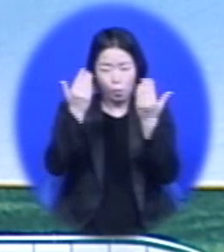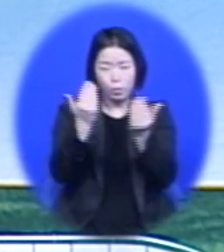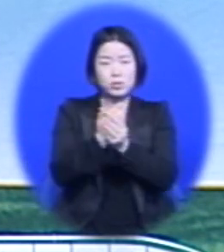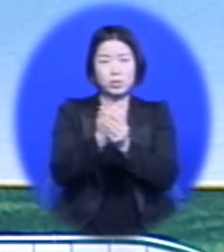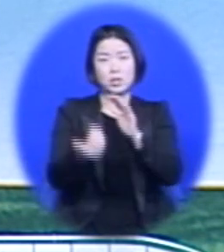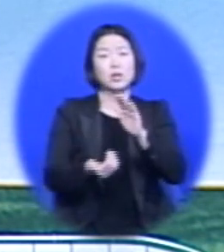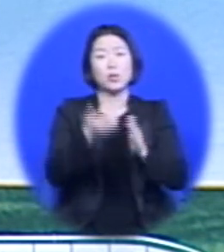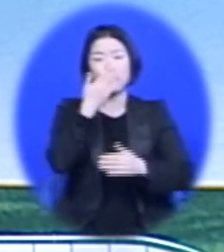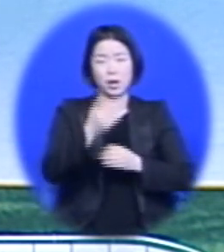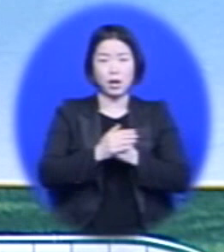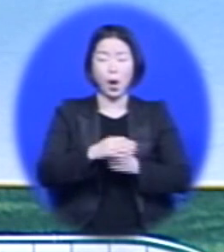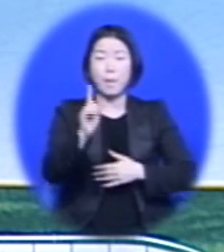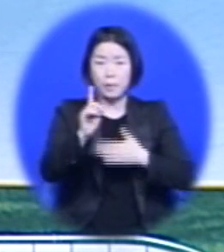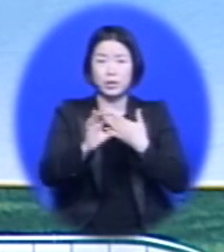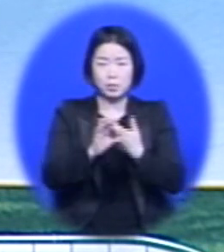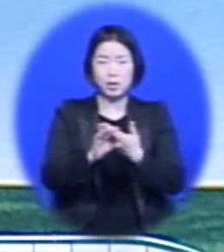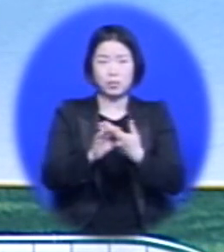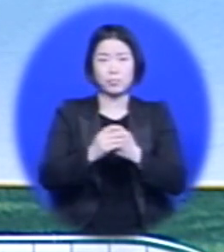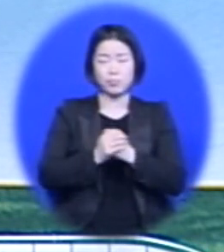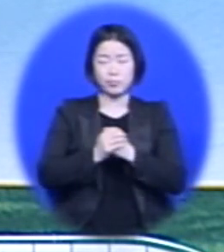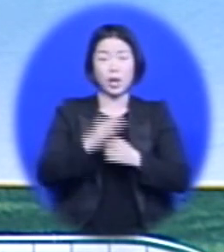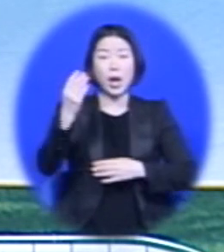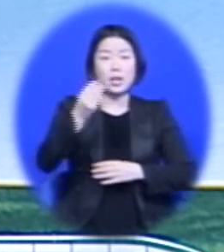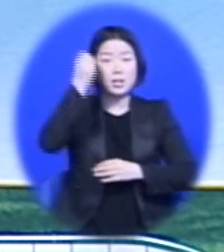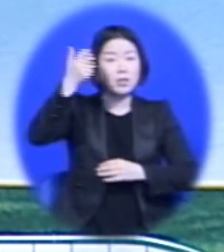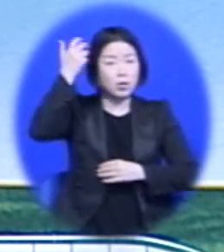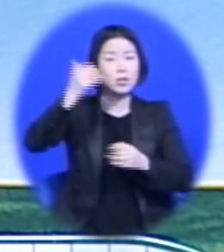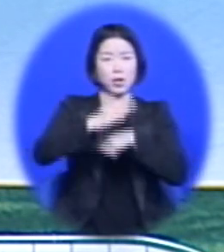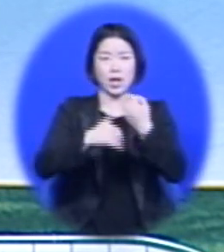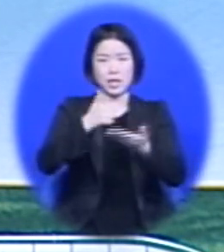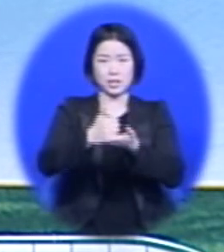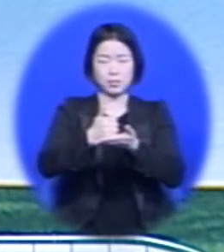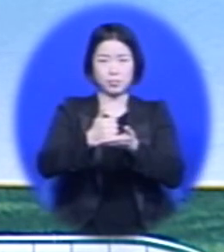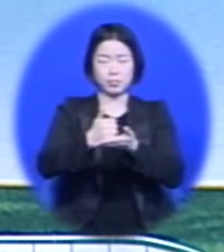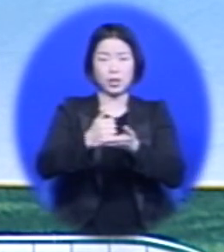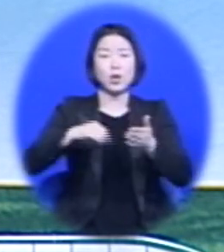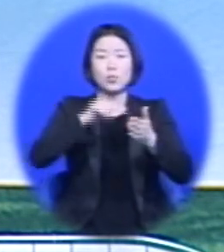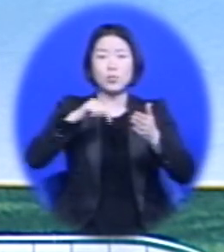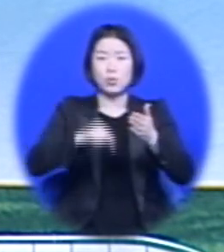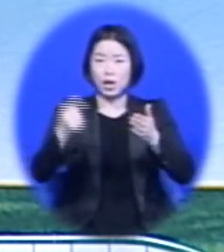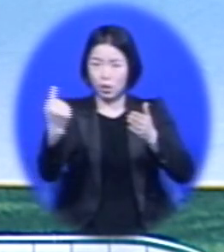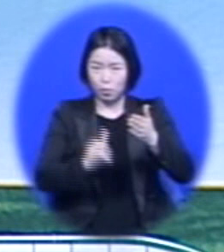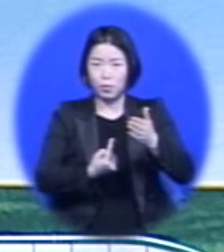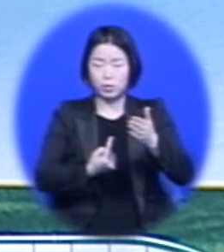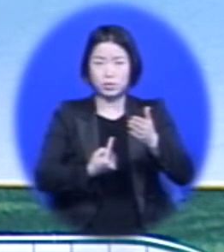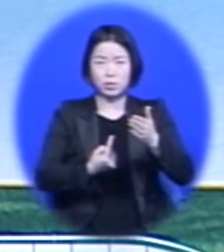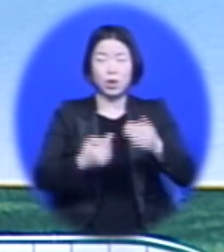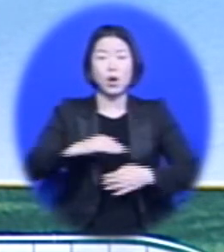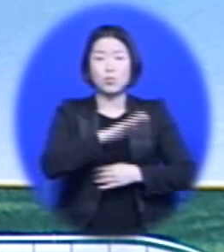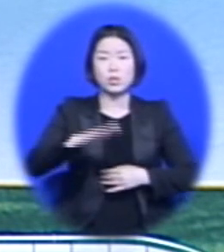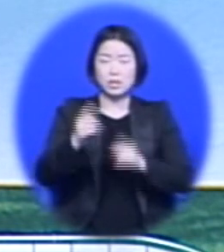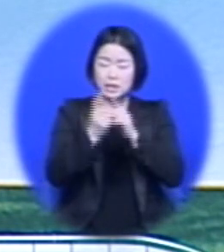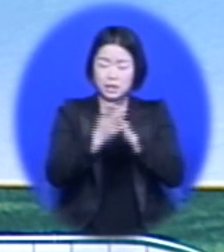온전해집니다. 그게 뭐냐면 성령 하나님께서 우리 안에 오셔서 우리를 친히